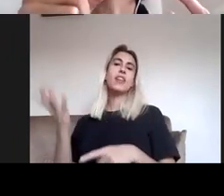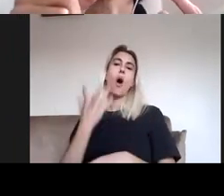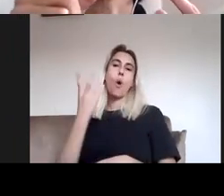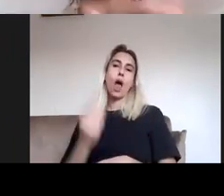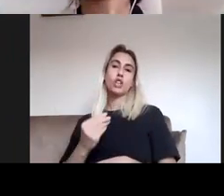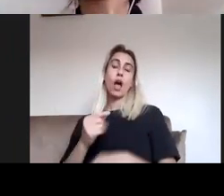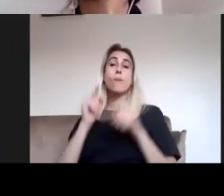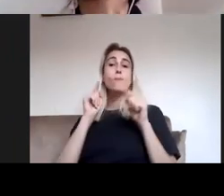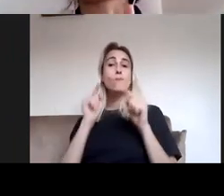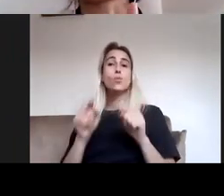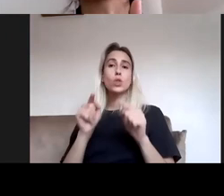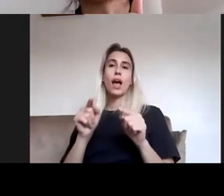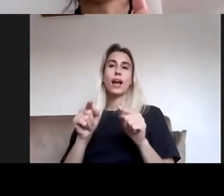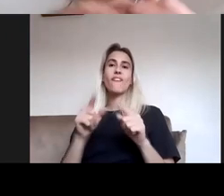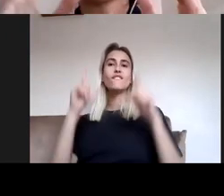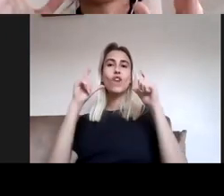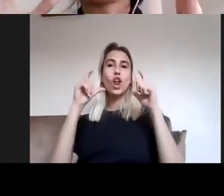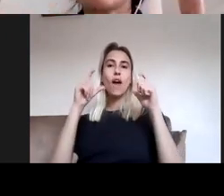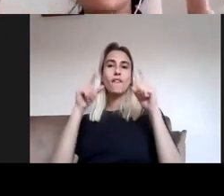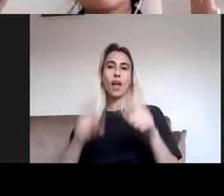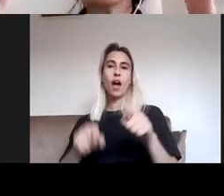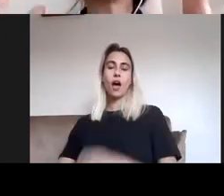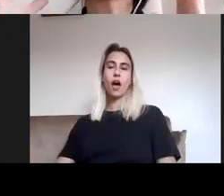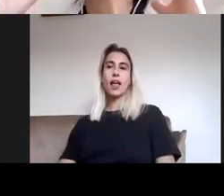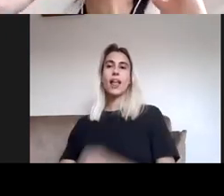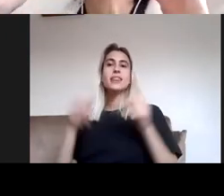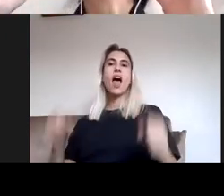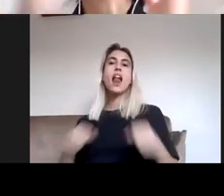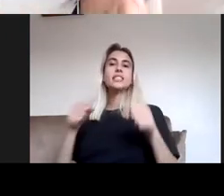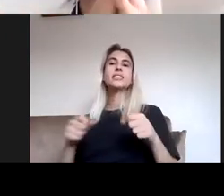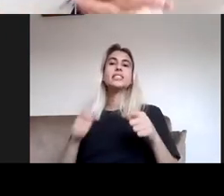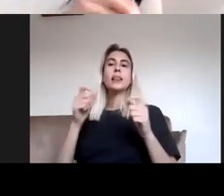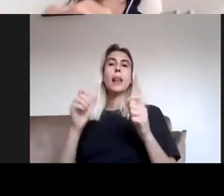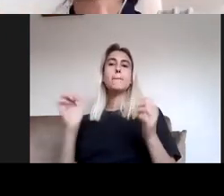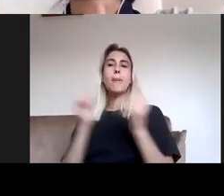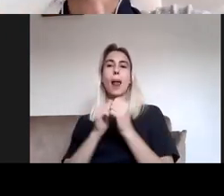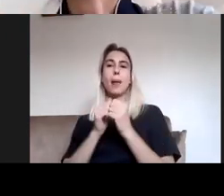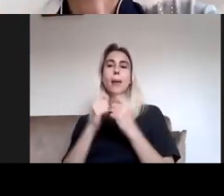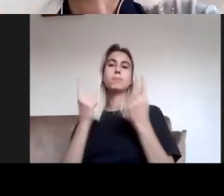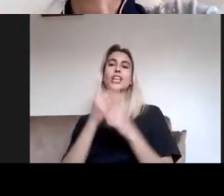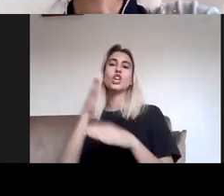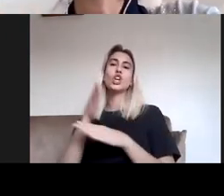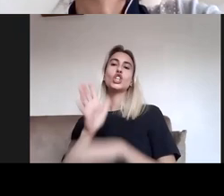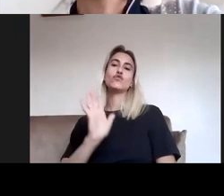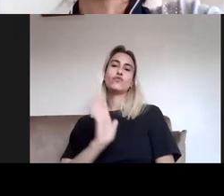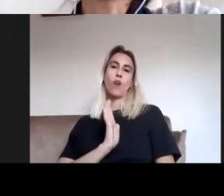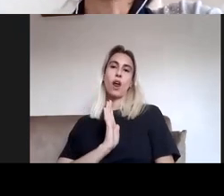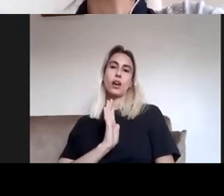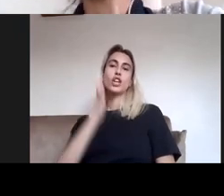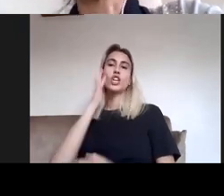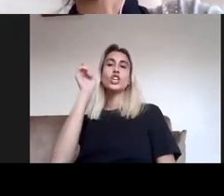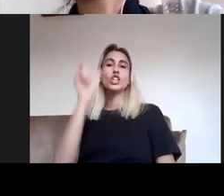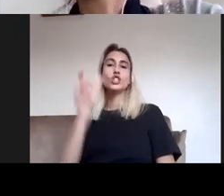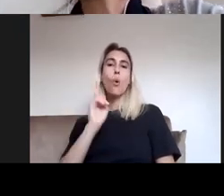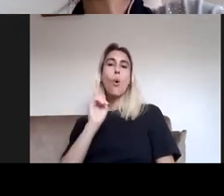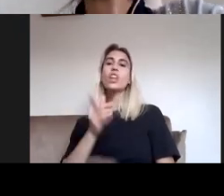buradaki fotoğrafta tekerlekli sandalyeyle beraber bir şey var, giriş var. Yani kişi oradan